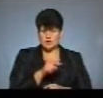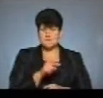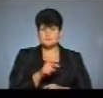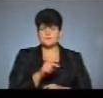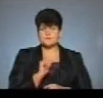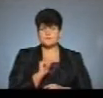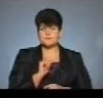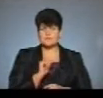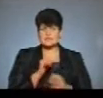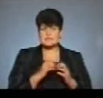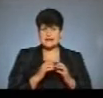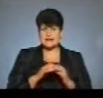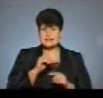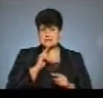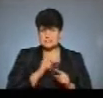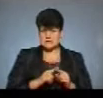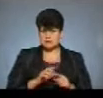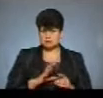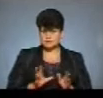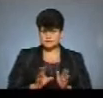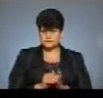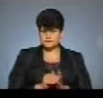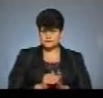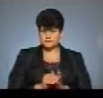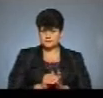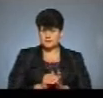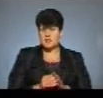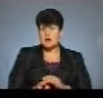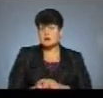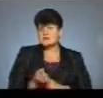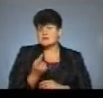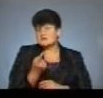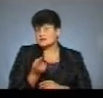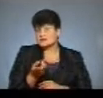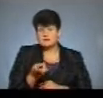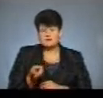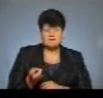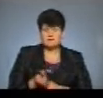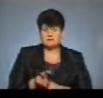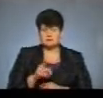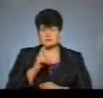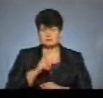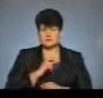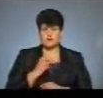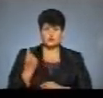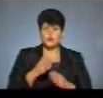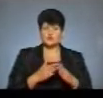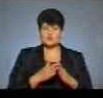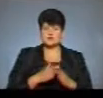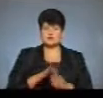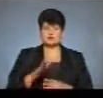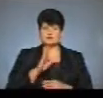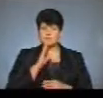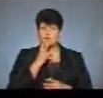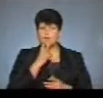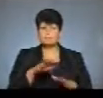вроді середня сестра її. А звідки він вискочив, поняття немає. Одна з сусідок загиблої